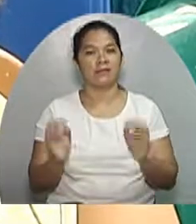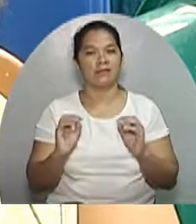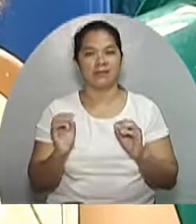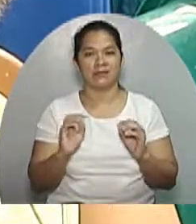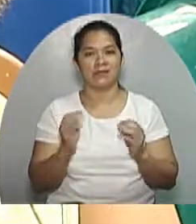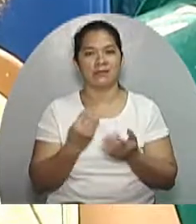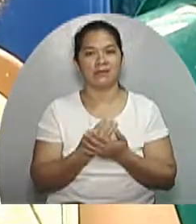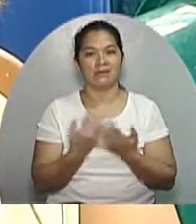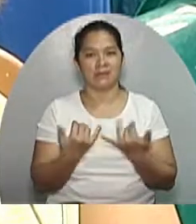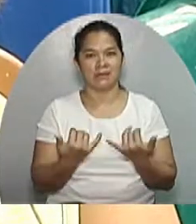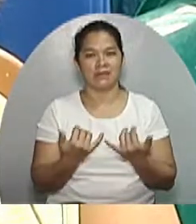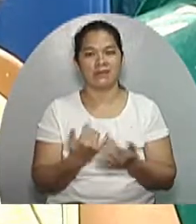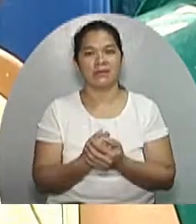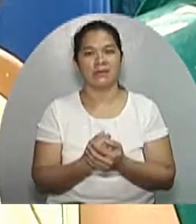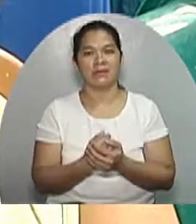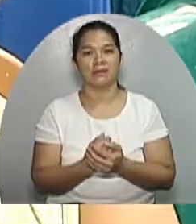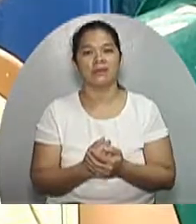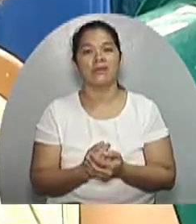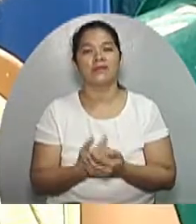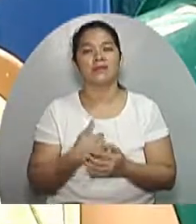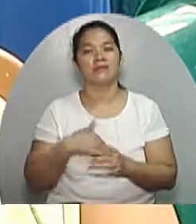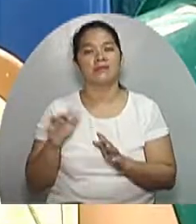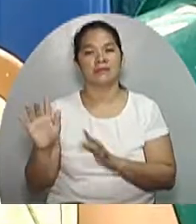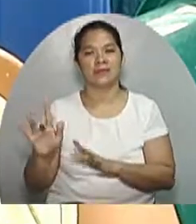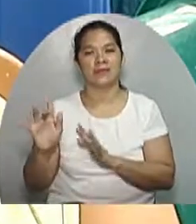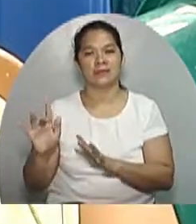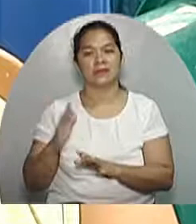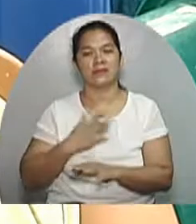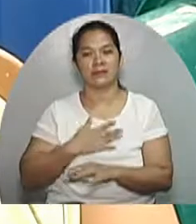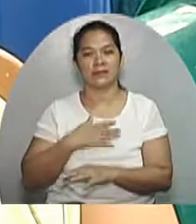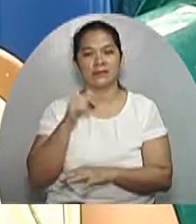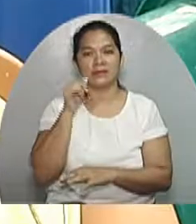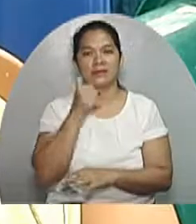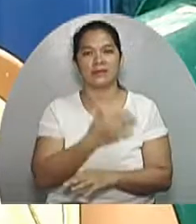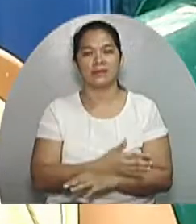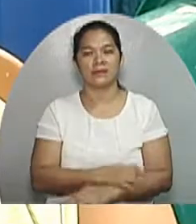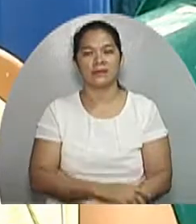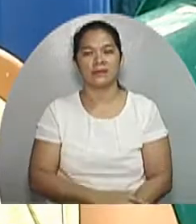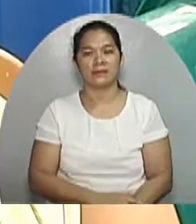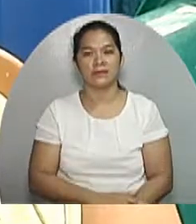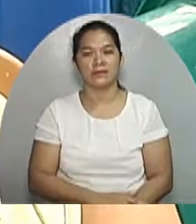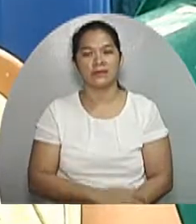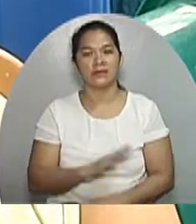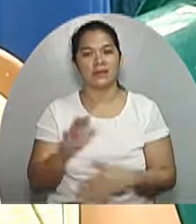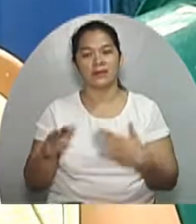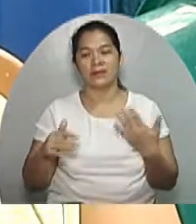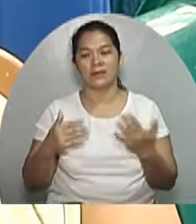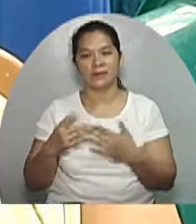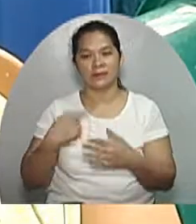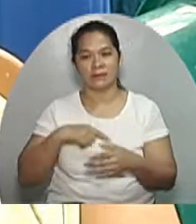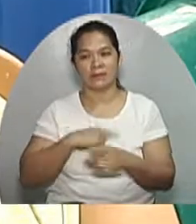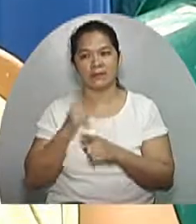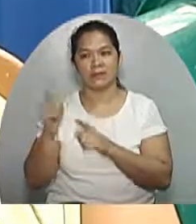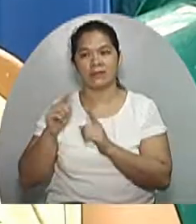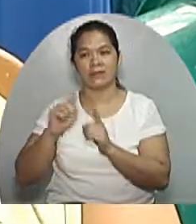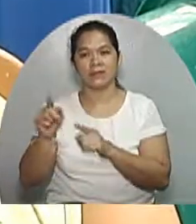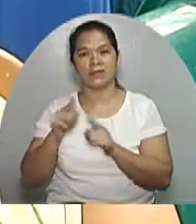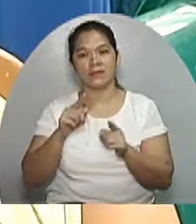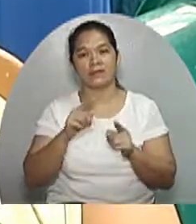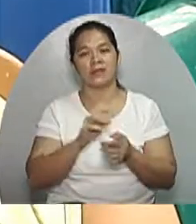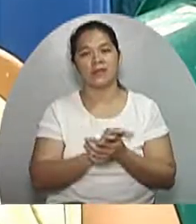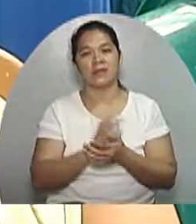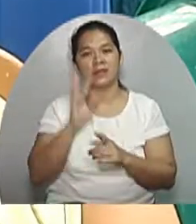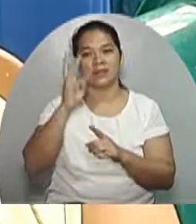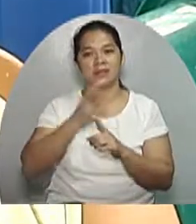Talagang walang-wala po kami ngayon. Ay, awang-awa na sa kanya talaga. Lahat na pinuntahan ko.